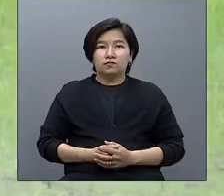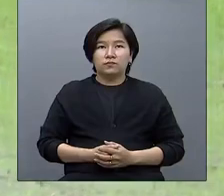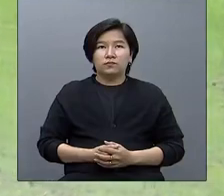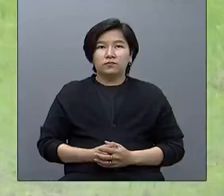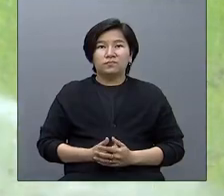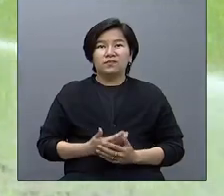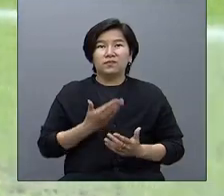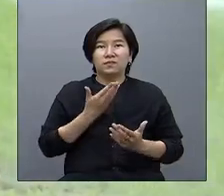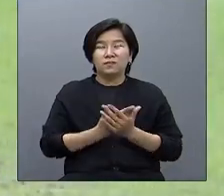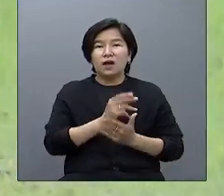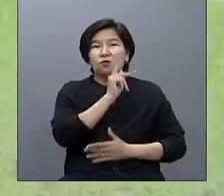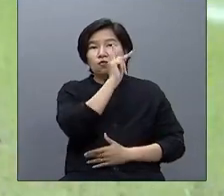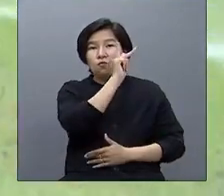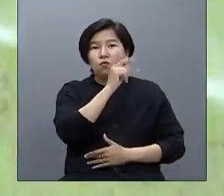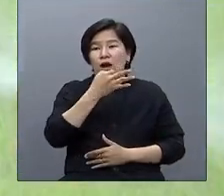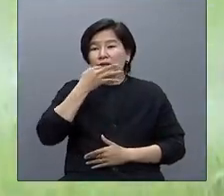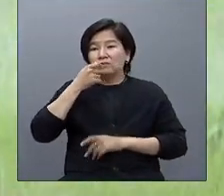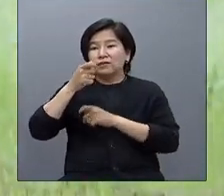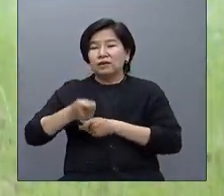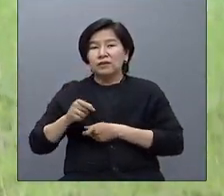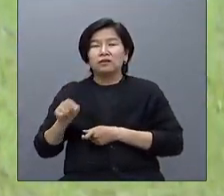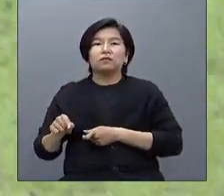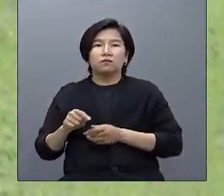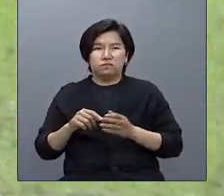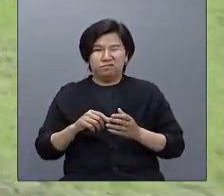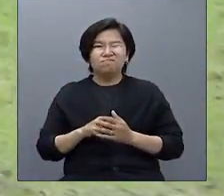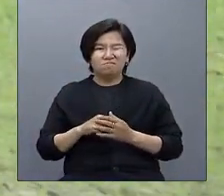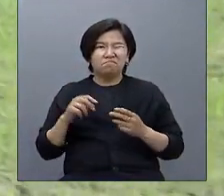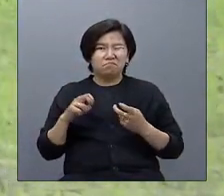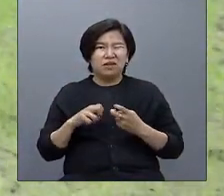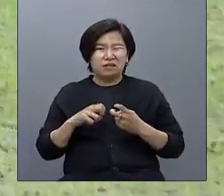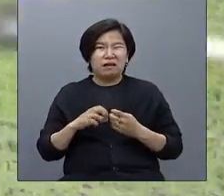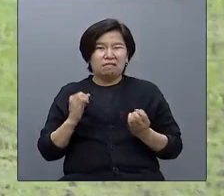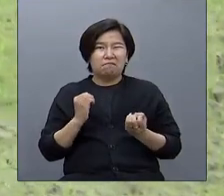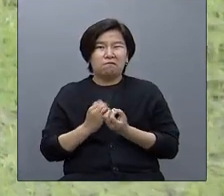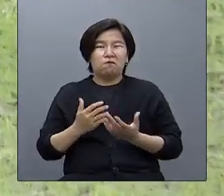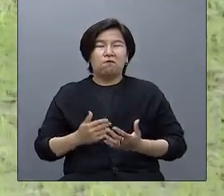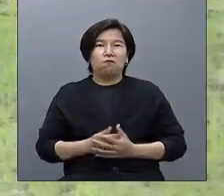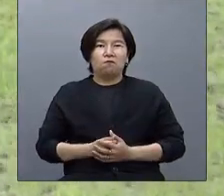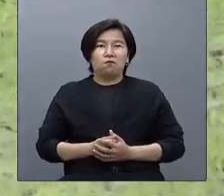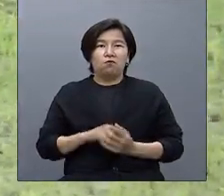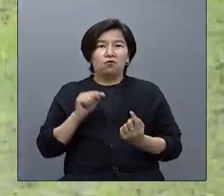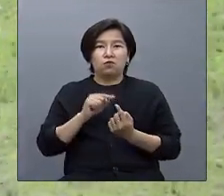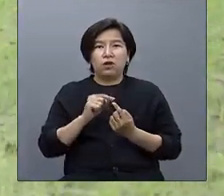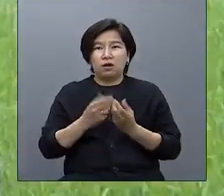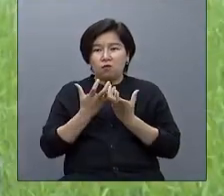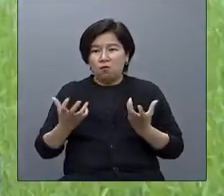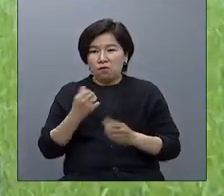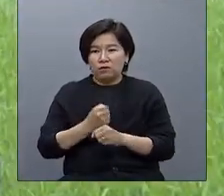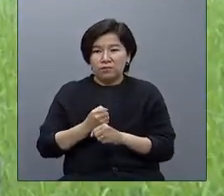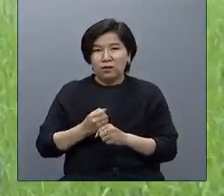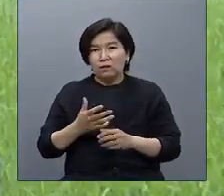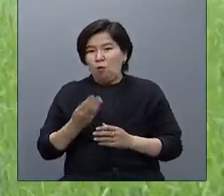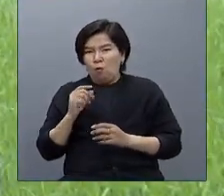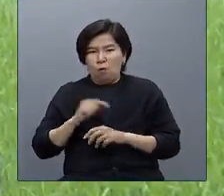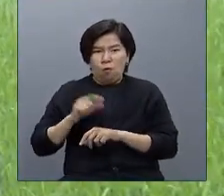อกระบบของกลุ่มเกษตรกรส่งผลกระทบต่อการใช้ชีวิตหลายอย่างเลยนะคะอย่างเช่นกดดันให้ต้องเร่งการผลิตจนผลผลิตไม่มีคุณภ